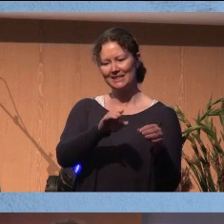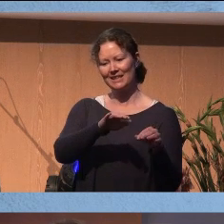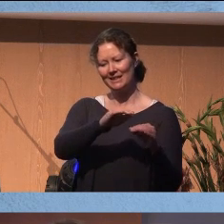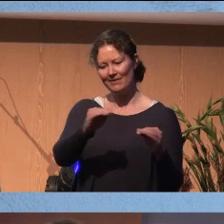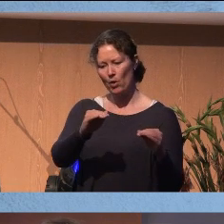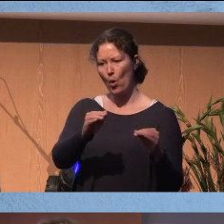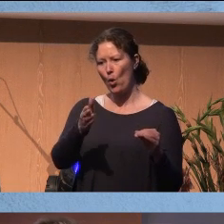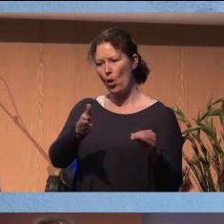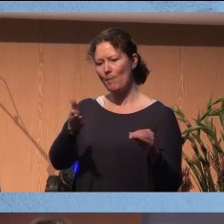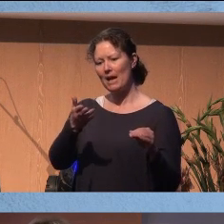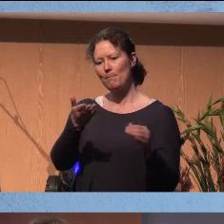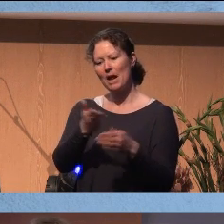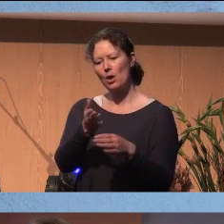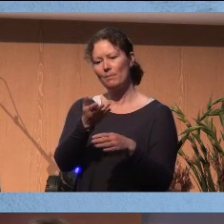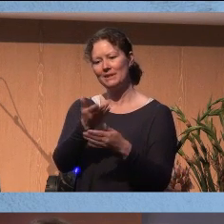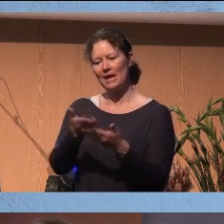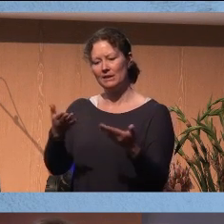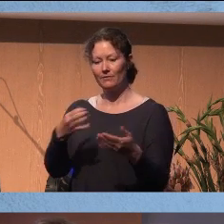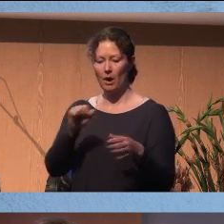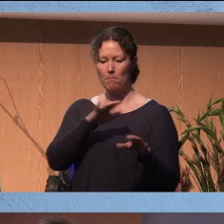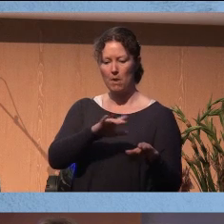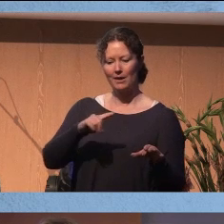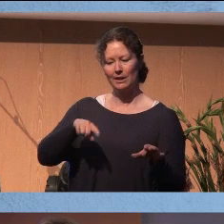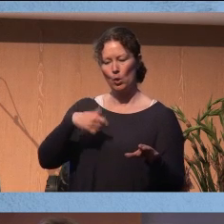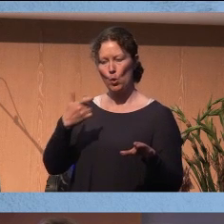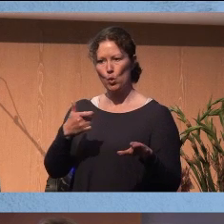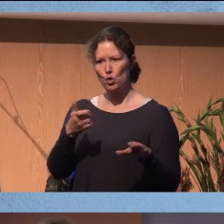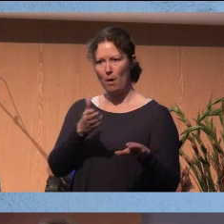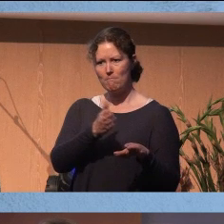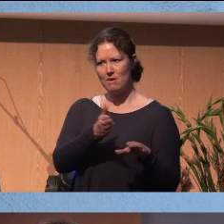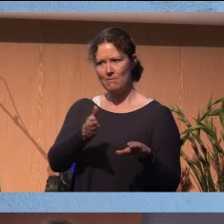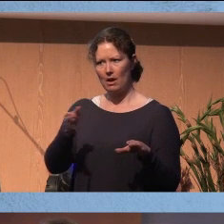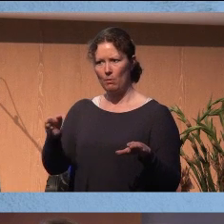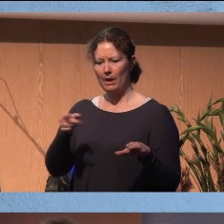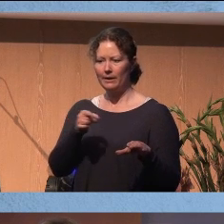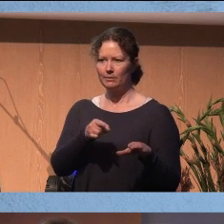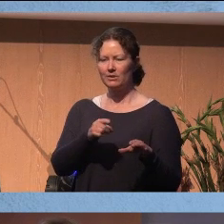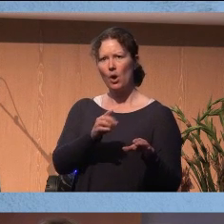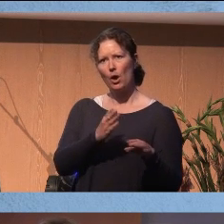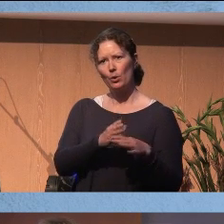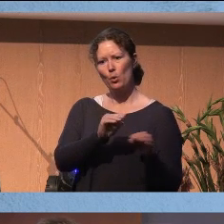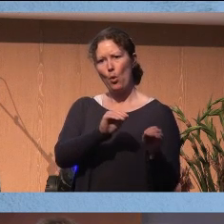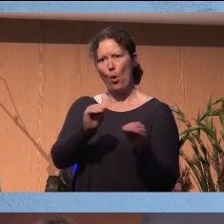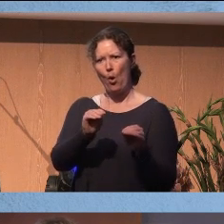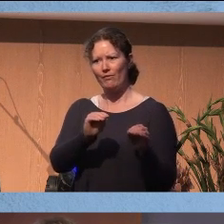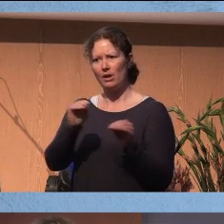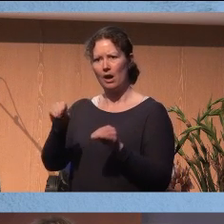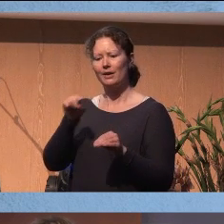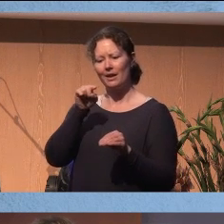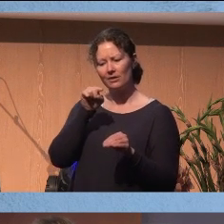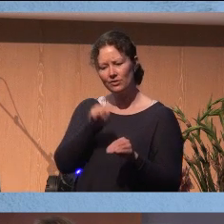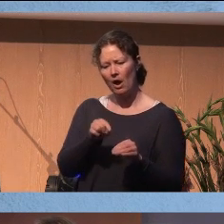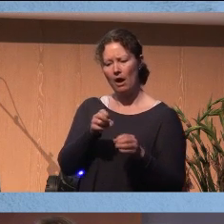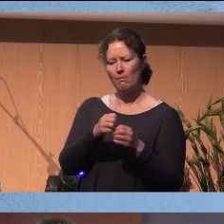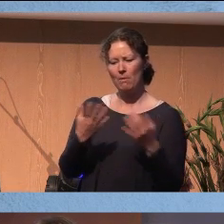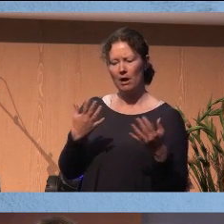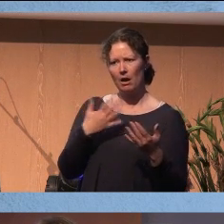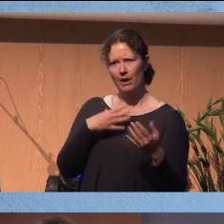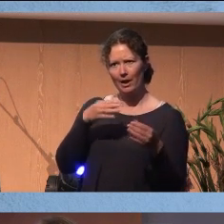mellom tjenestene, fra barn til ungdom. Det I overgangene at mange erfarer at ting